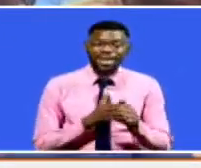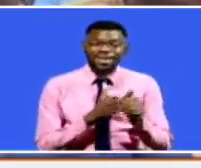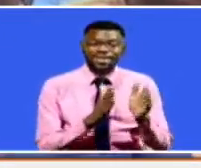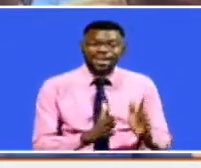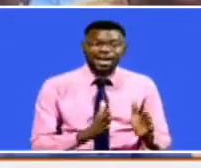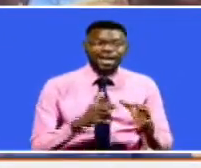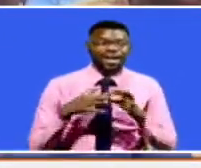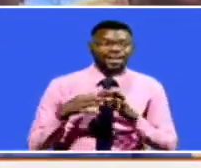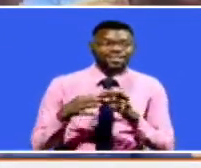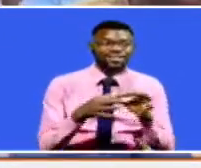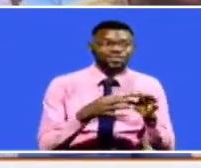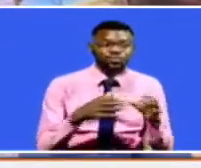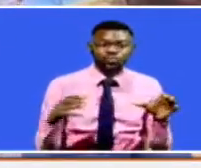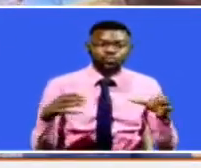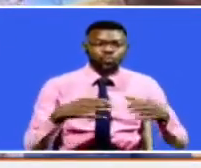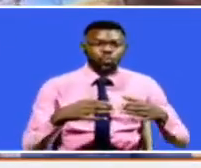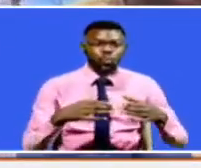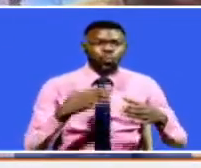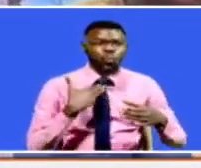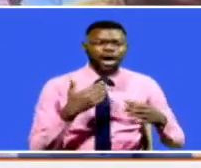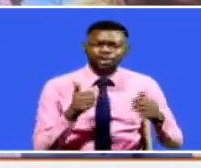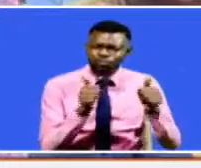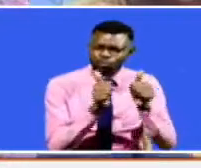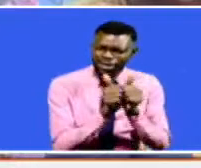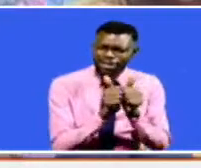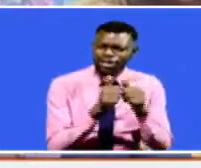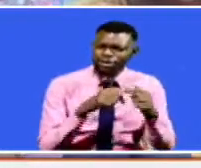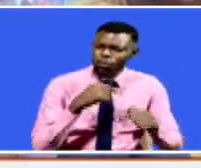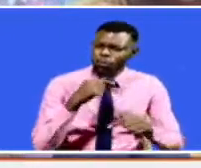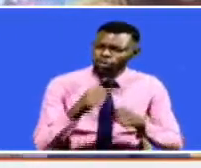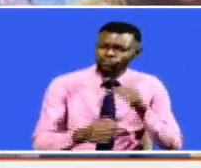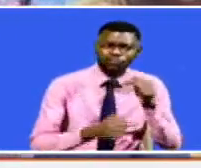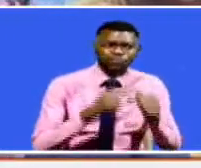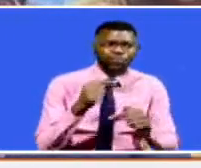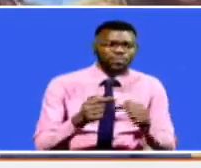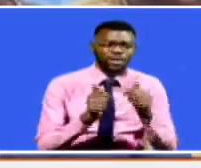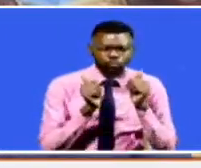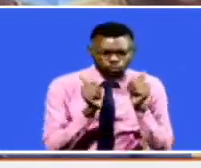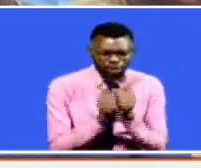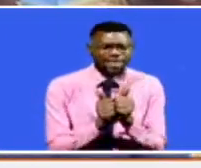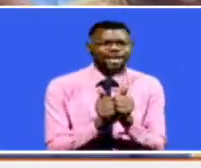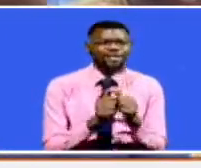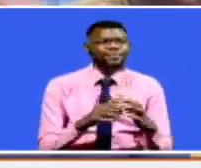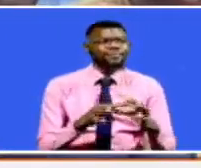Azimio tutashikana pamoja, tutapaki pamoja